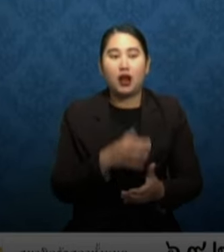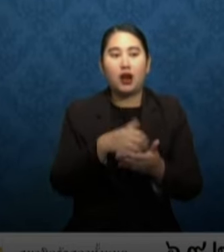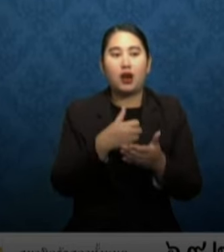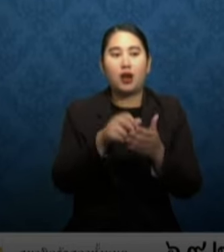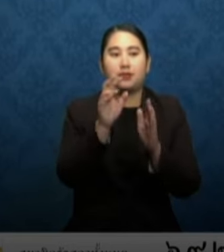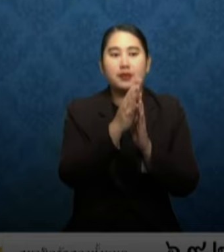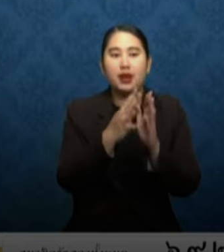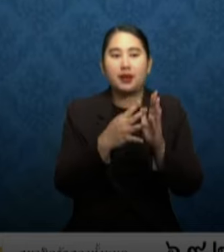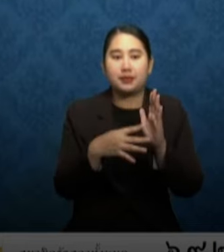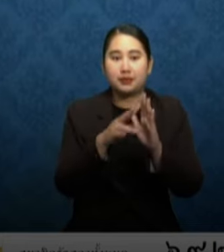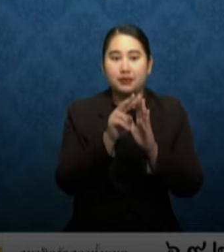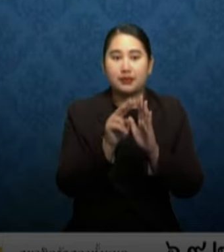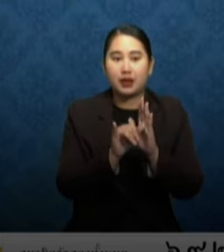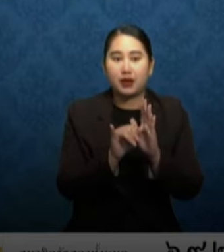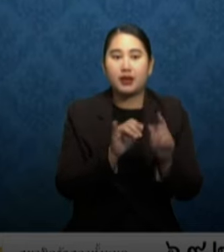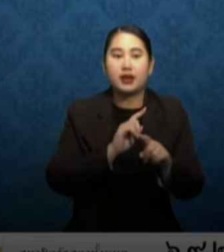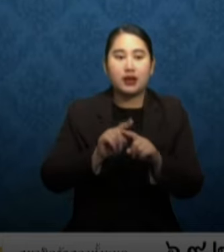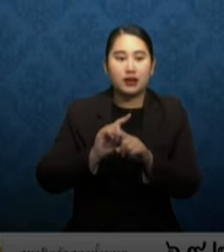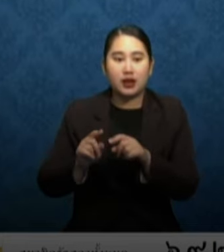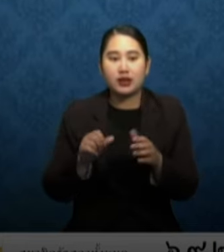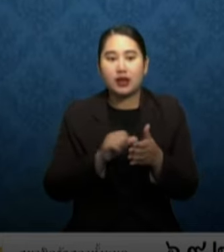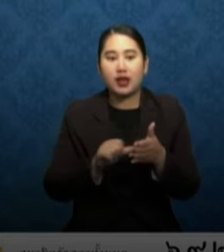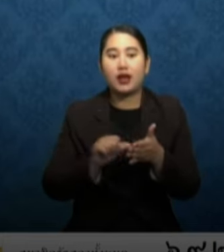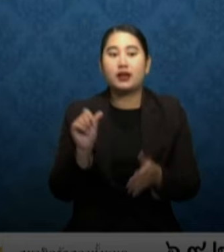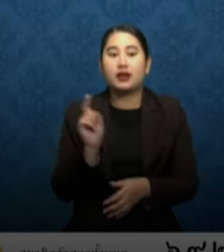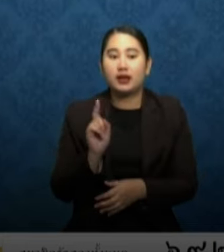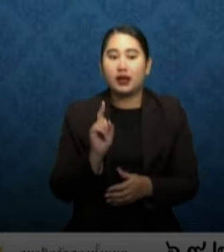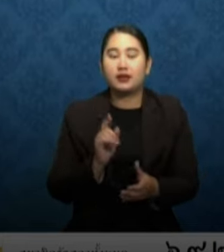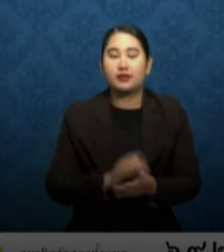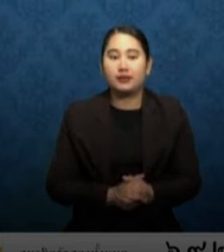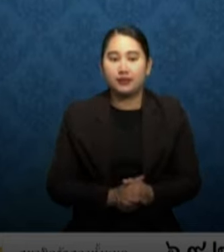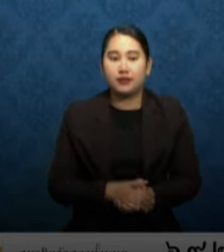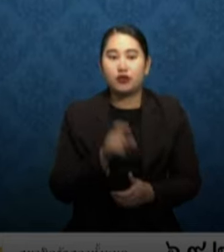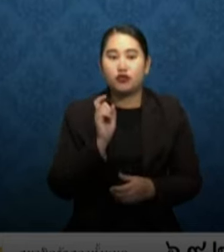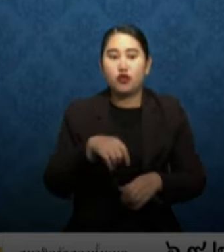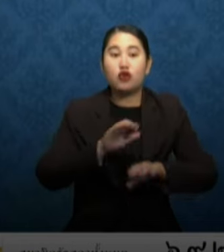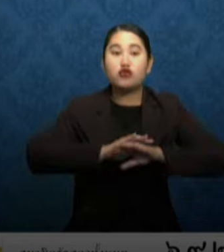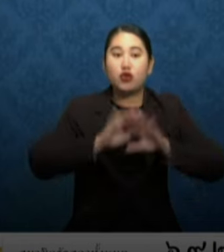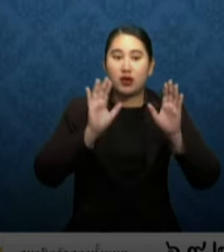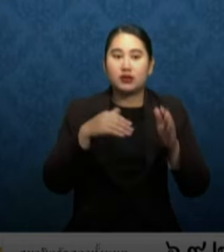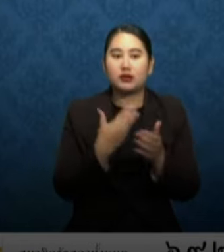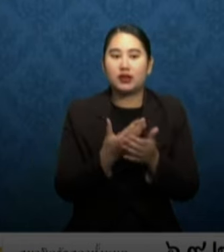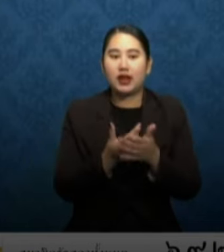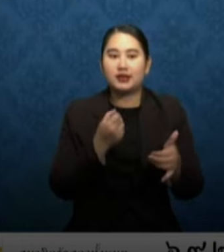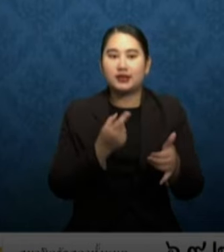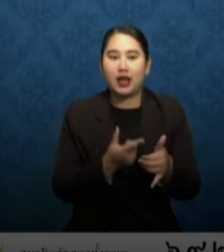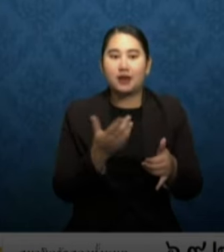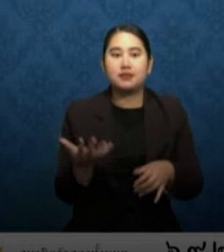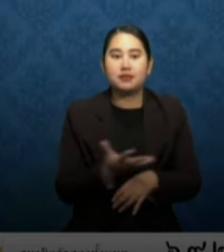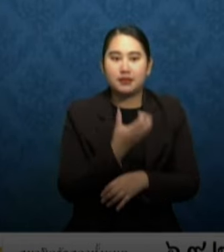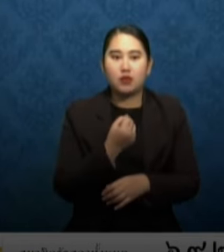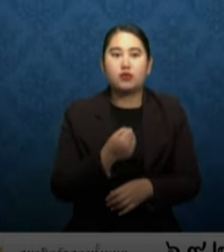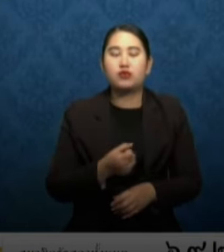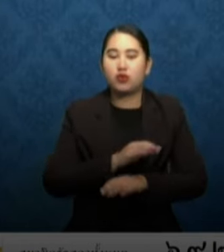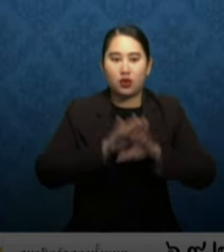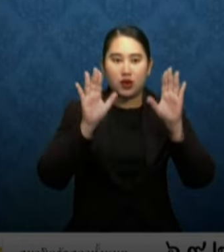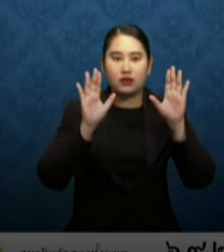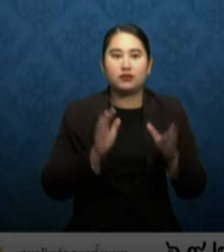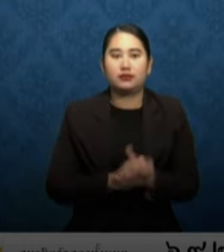การแก้ปัญหาที่ยั่งยืนมีประสิทธิภาพมากที่สุดวิธีหนึ่งก็คือต้องยกเลิกการจ้างงานแบบเหมาช่วงเหมาค่า